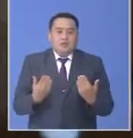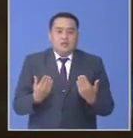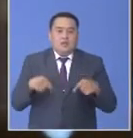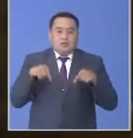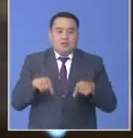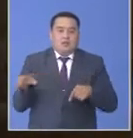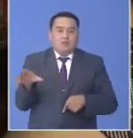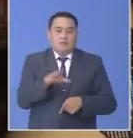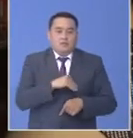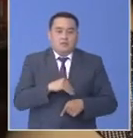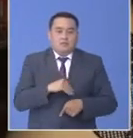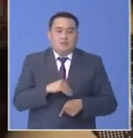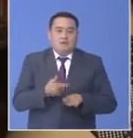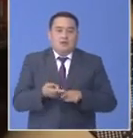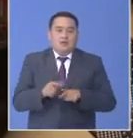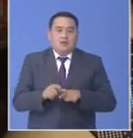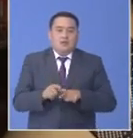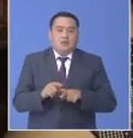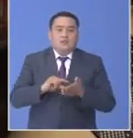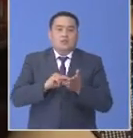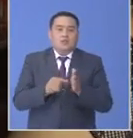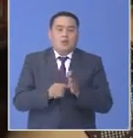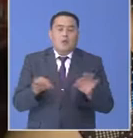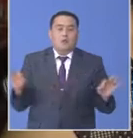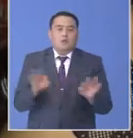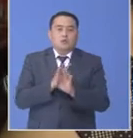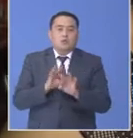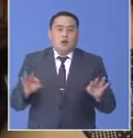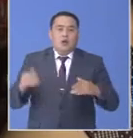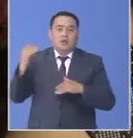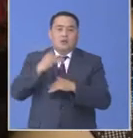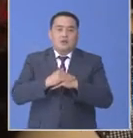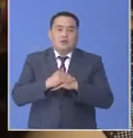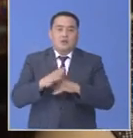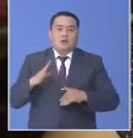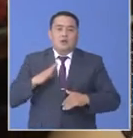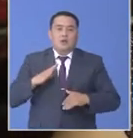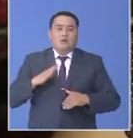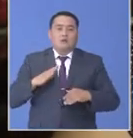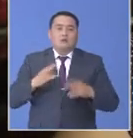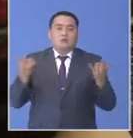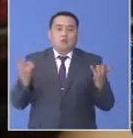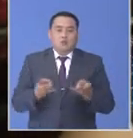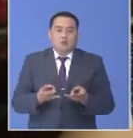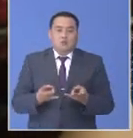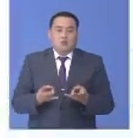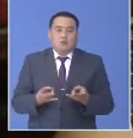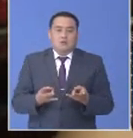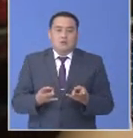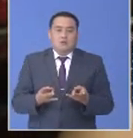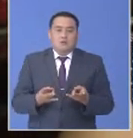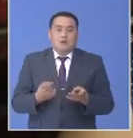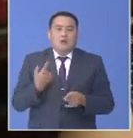комфортно вообще. В этом скромном зале музыкальные вечера стали для нас необходимостью.